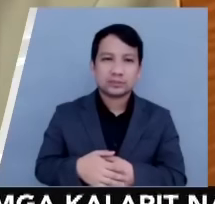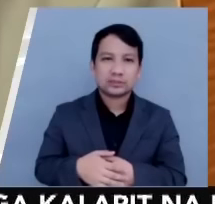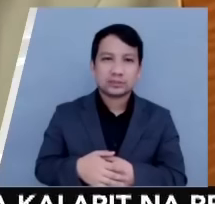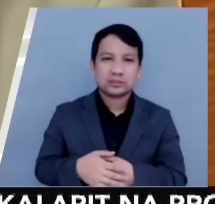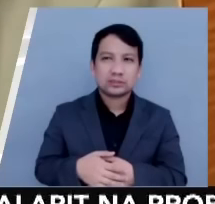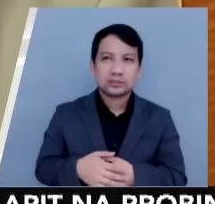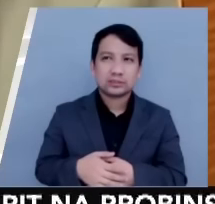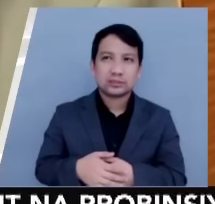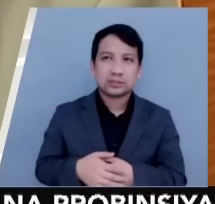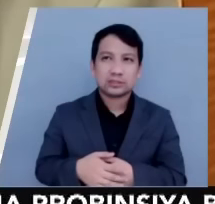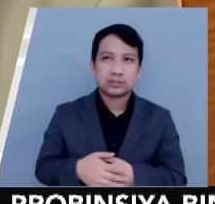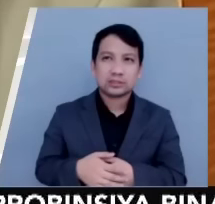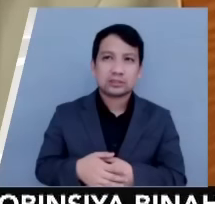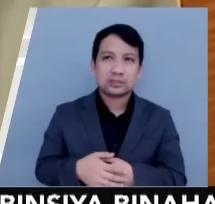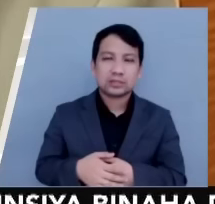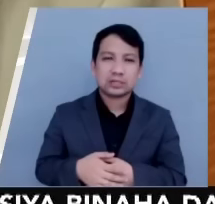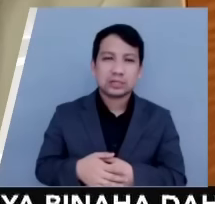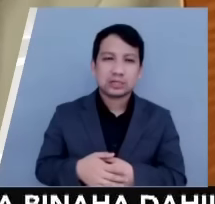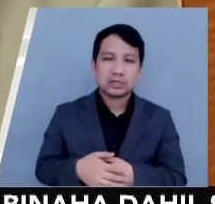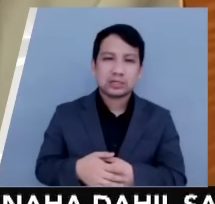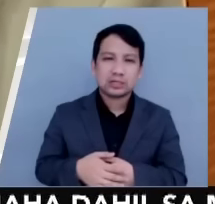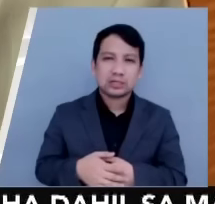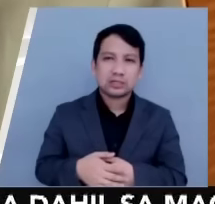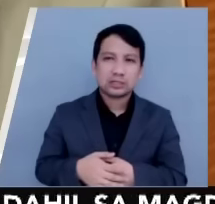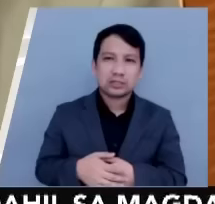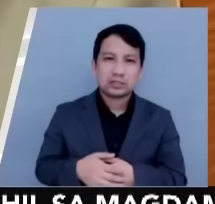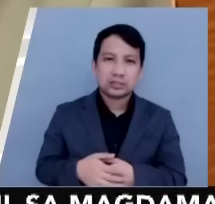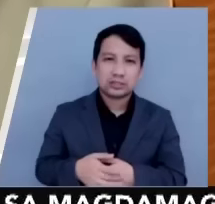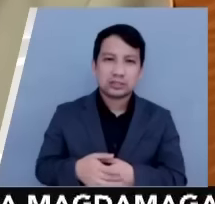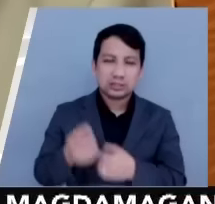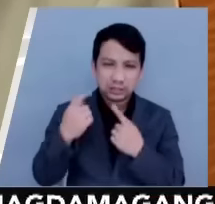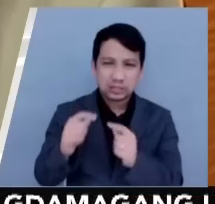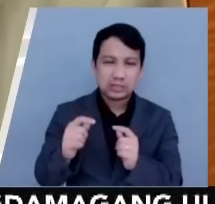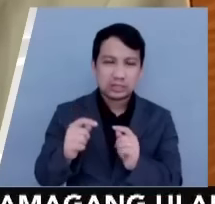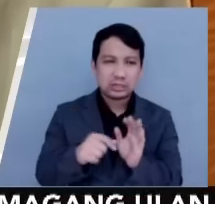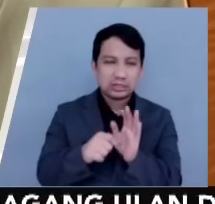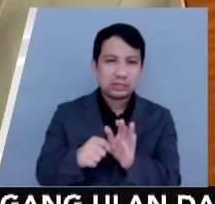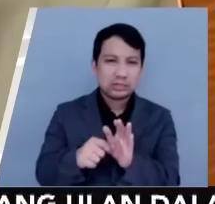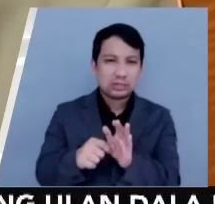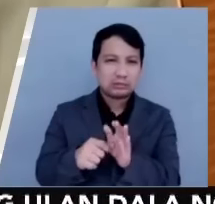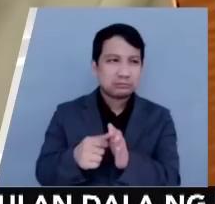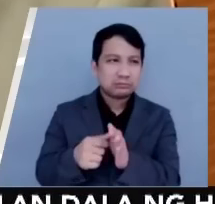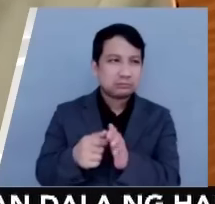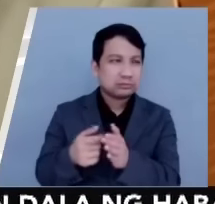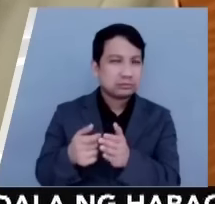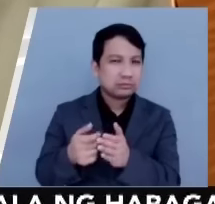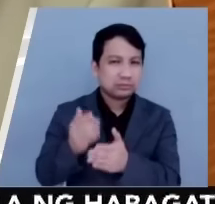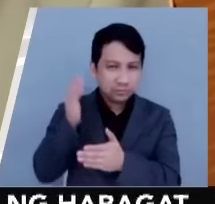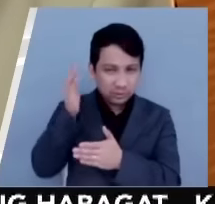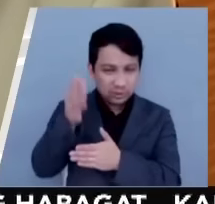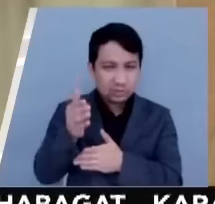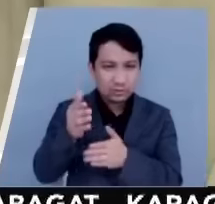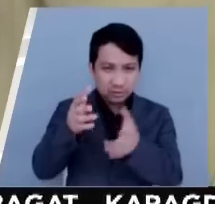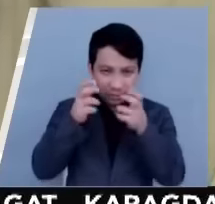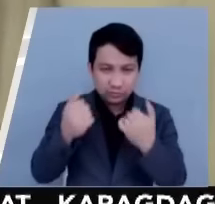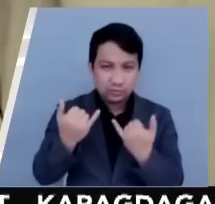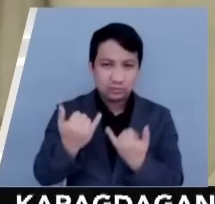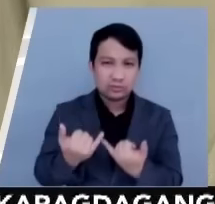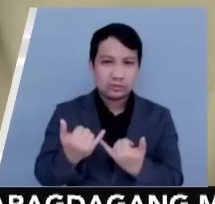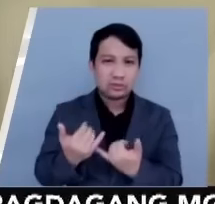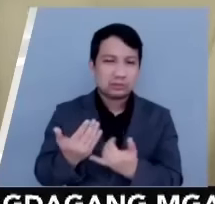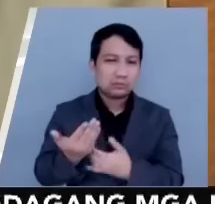and just trying to live in present and focus on my present life.